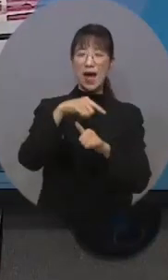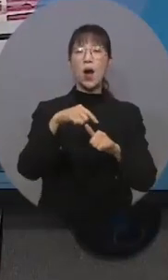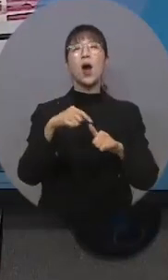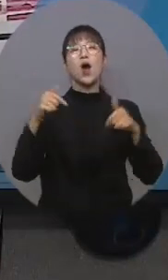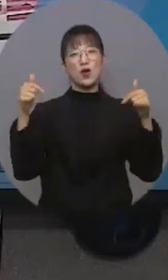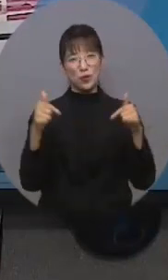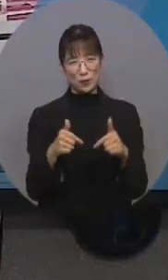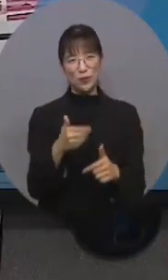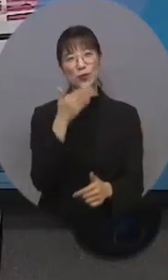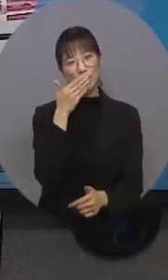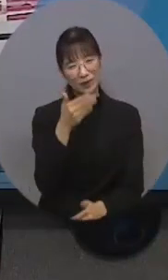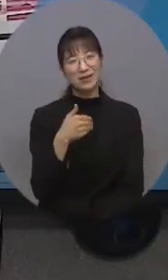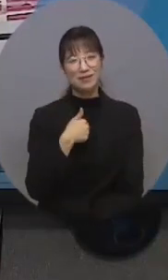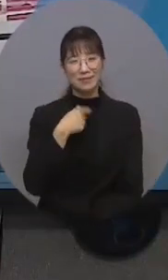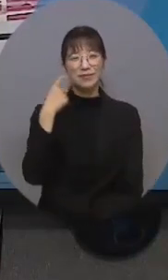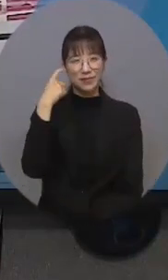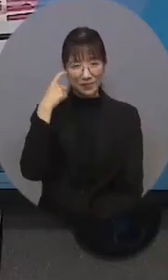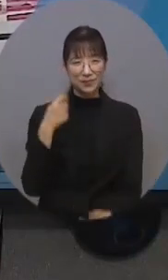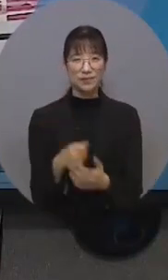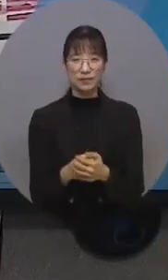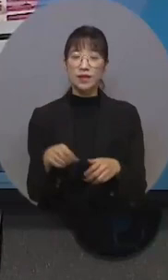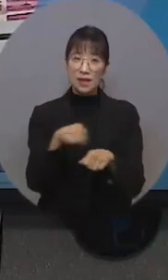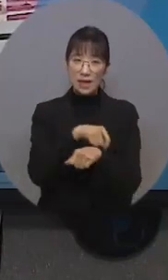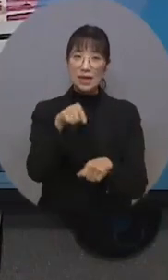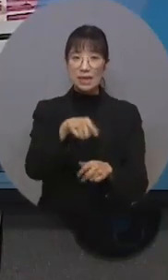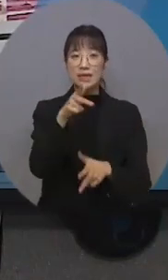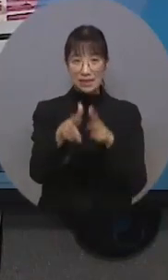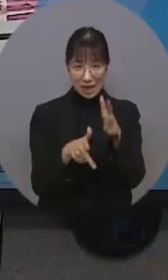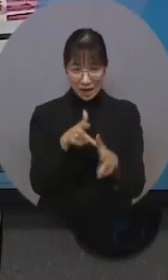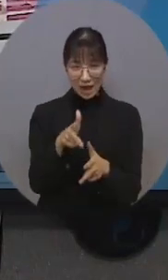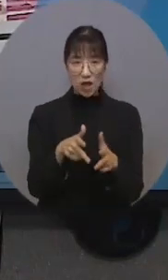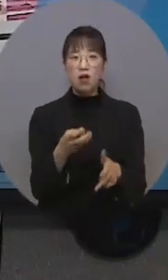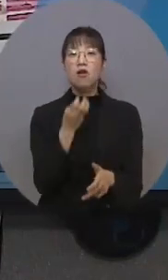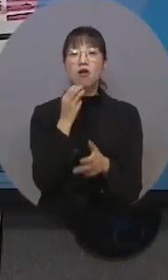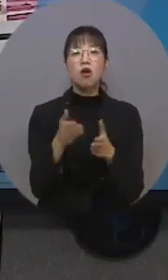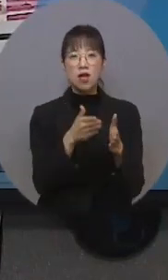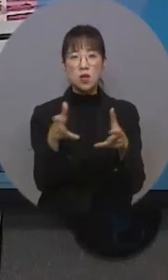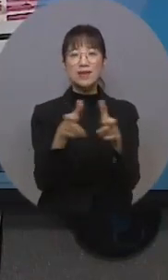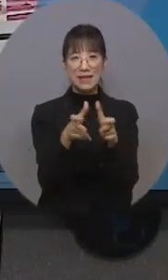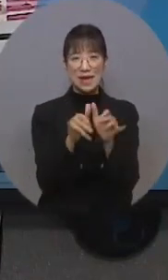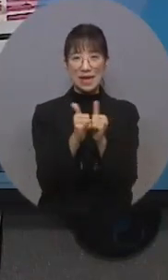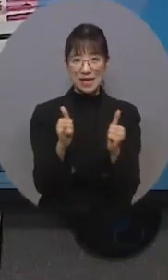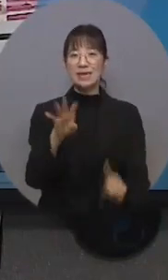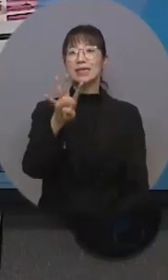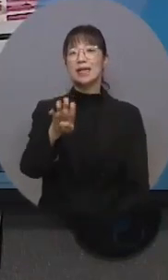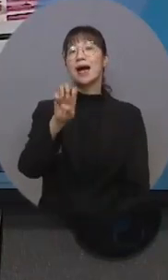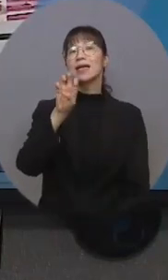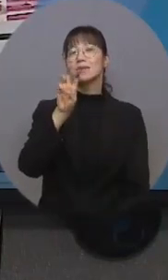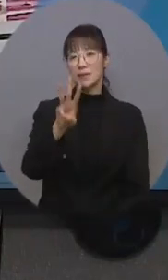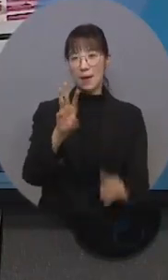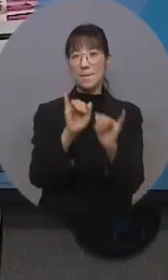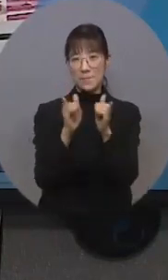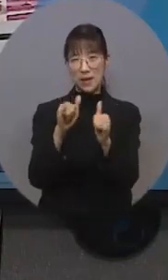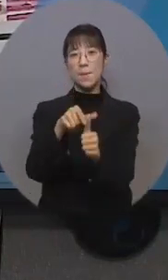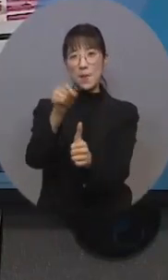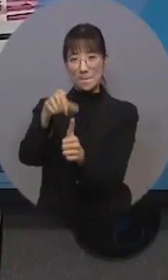있을 것으로 저는 예상을 하고 있습니다. 특히 이 사업은 경기도 장애인들 43명을